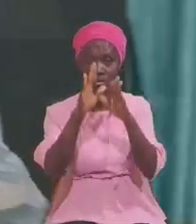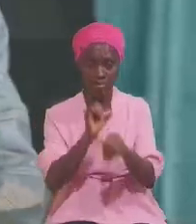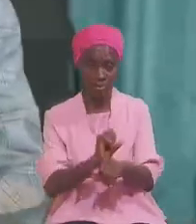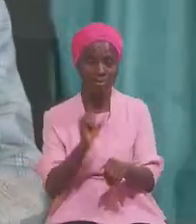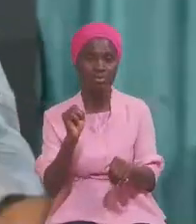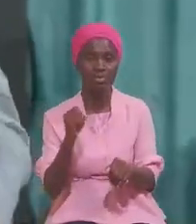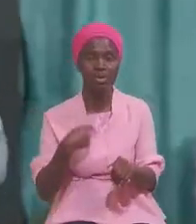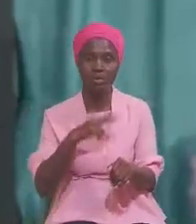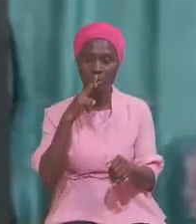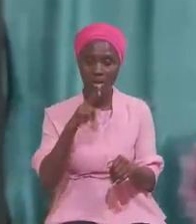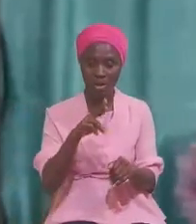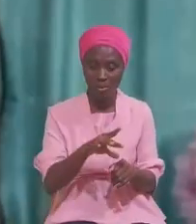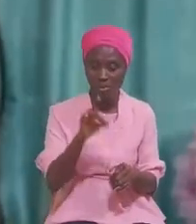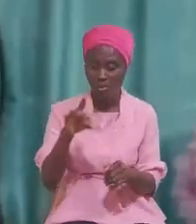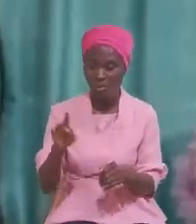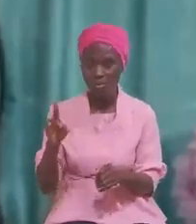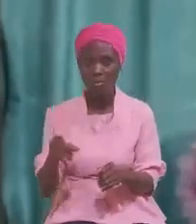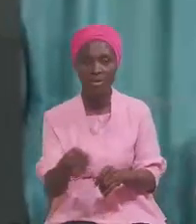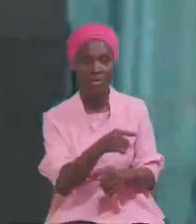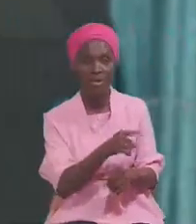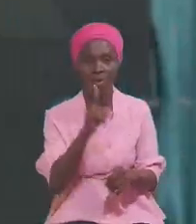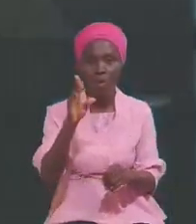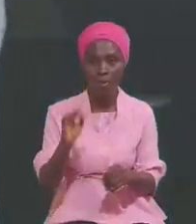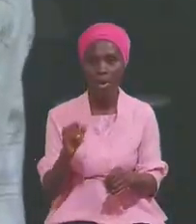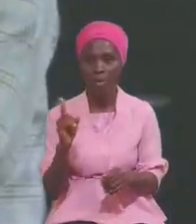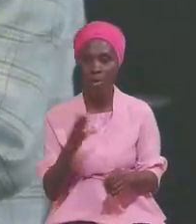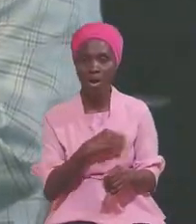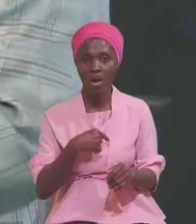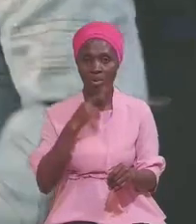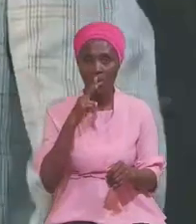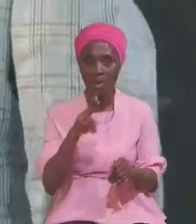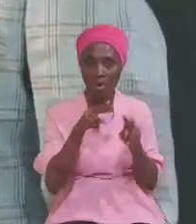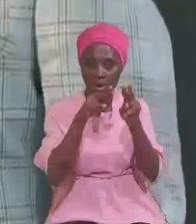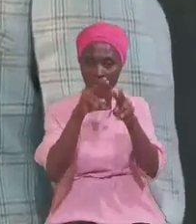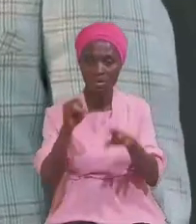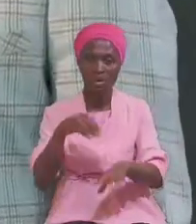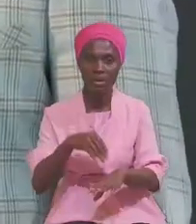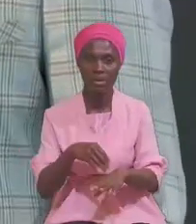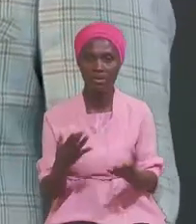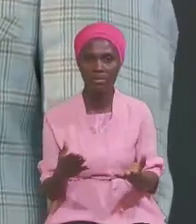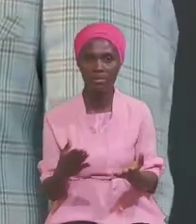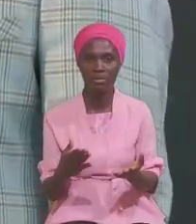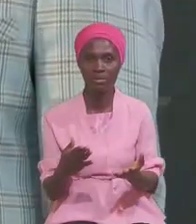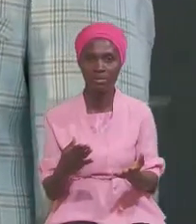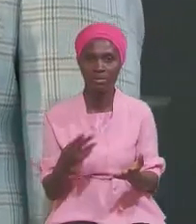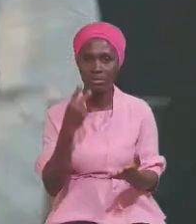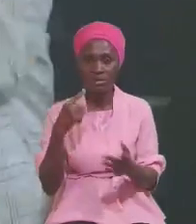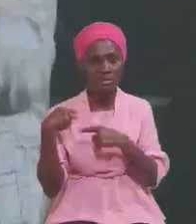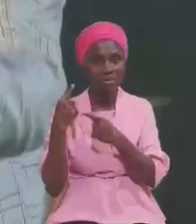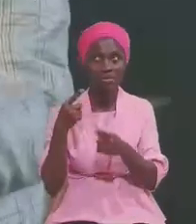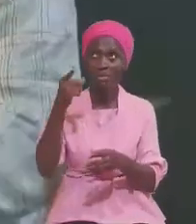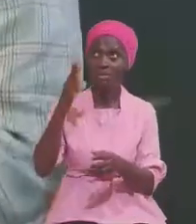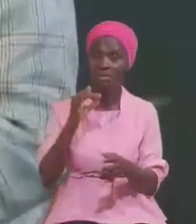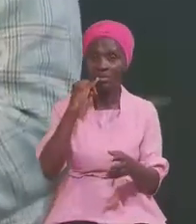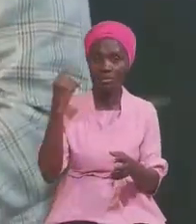prenons un à un. Et nous considérons le fait que, puisque Dieu est toujours là, il est toujours